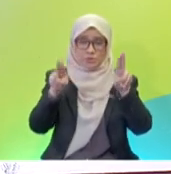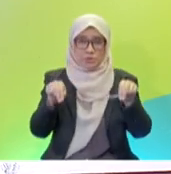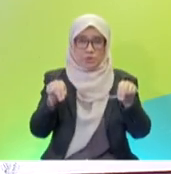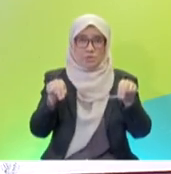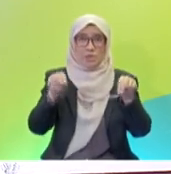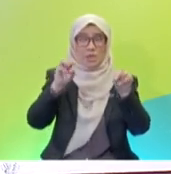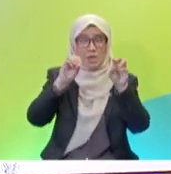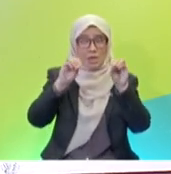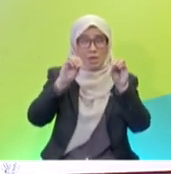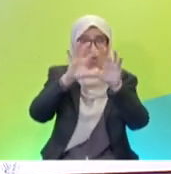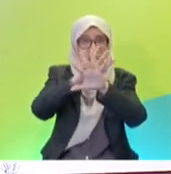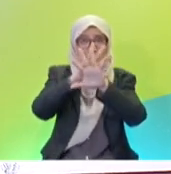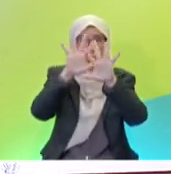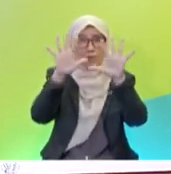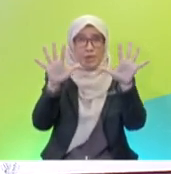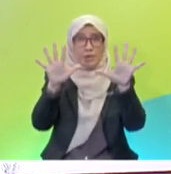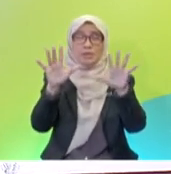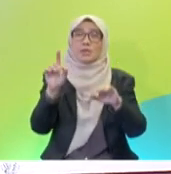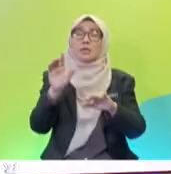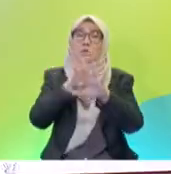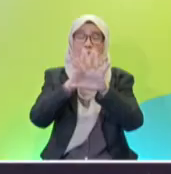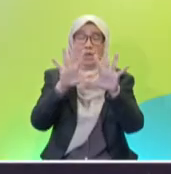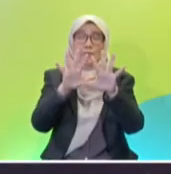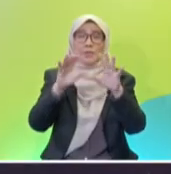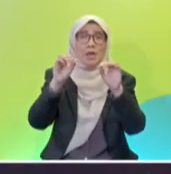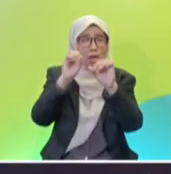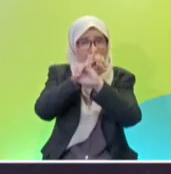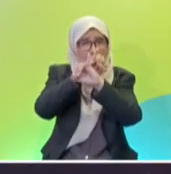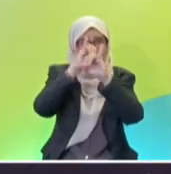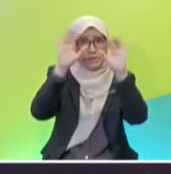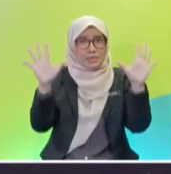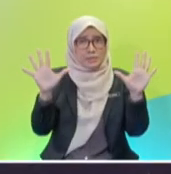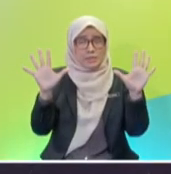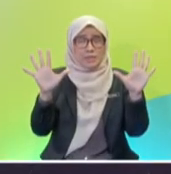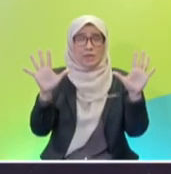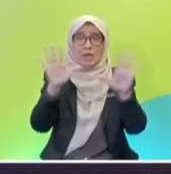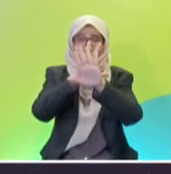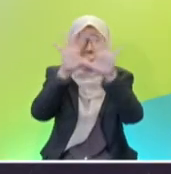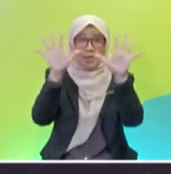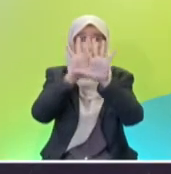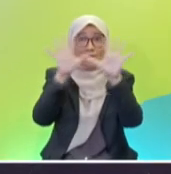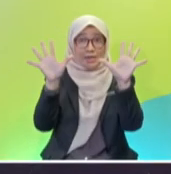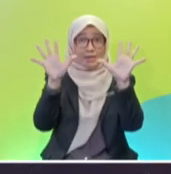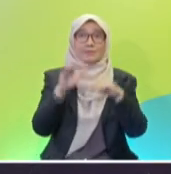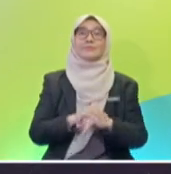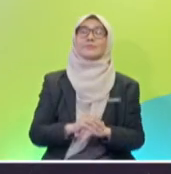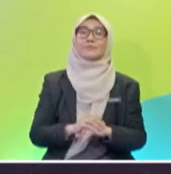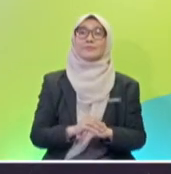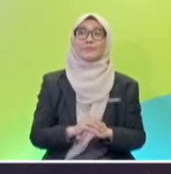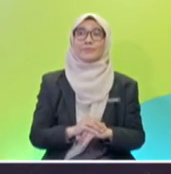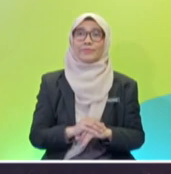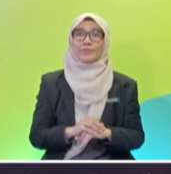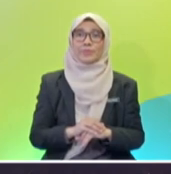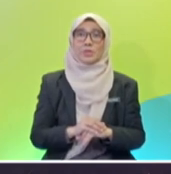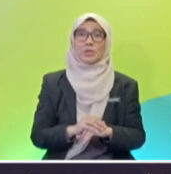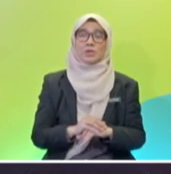tu yang mana lebih jelas atau tidak jelas. Hanif menarik. Bersedia? Saya ada bersedia cikgu. Cikgu nak kita padamkan sikit lampu